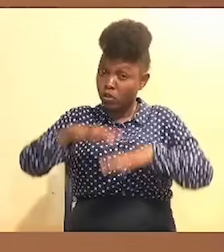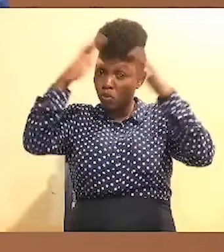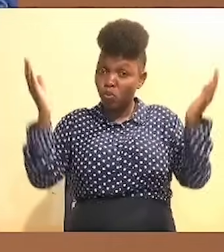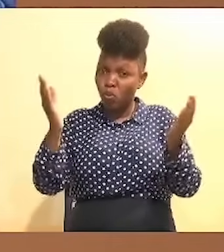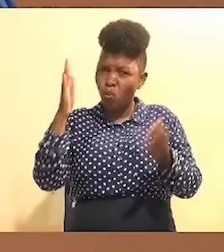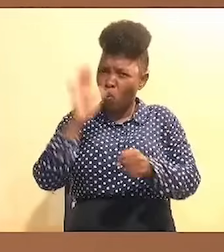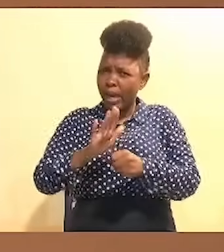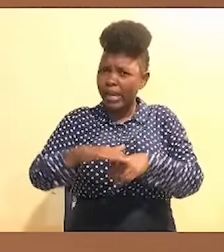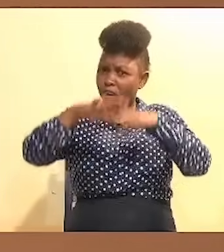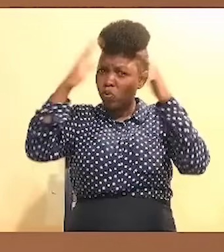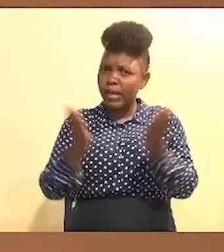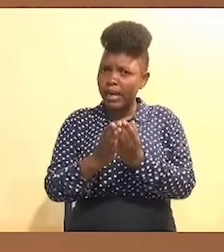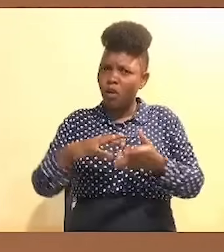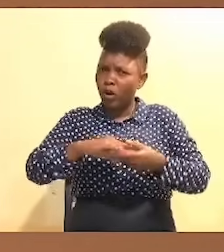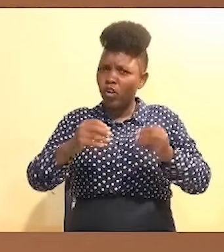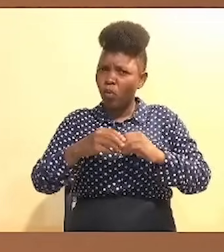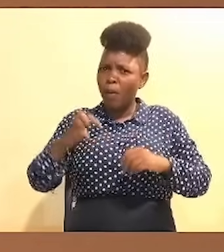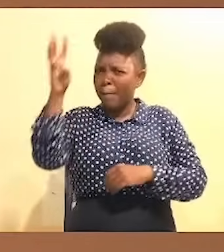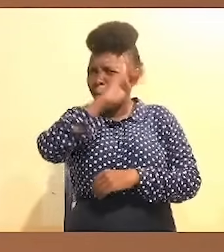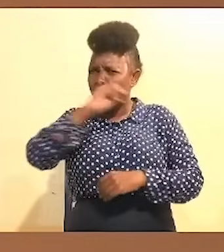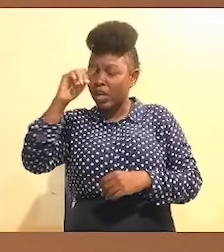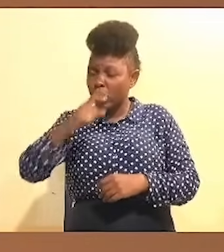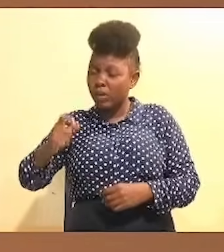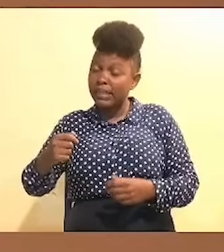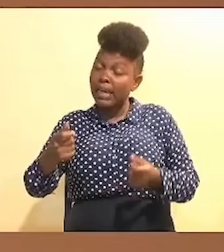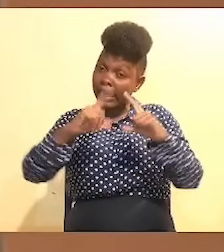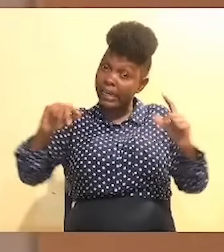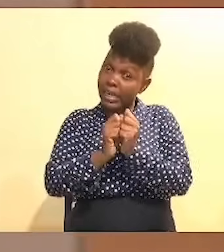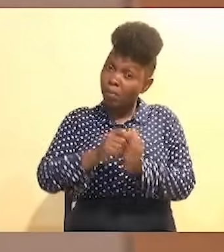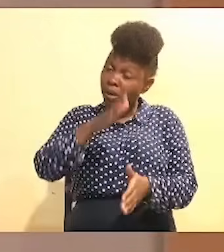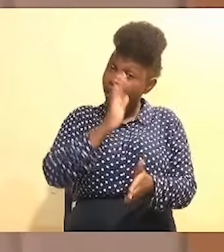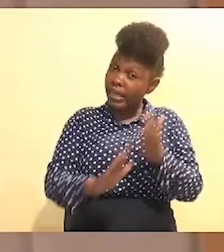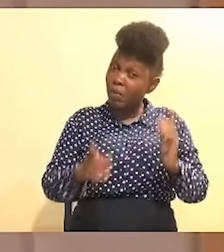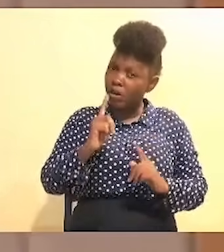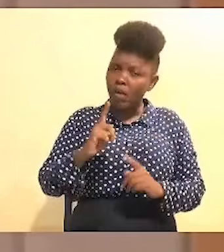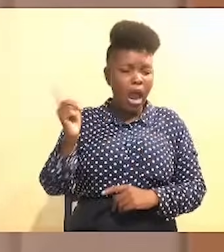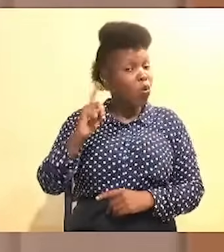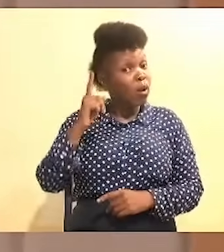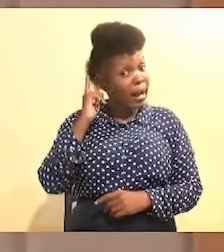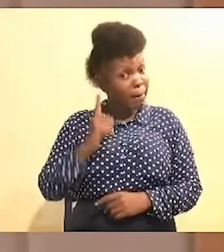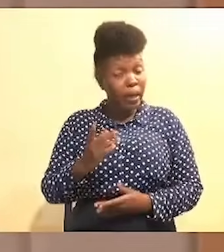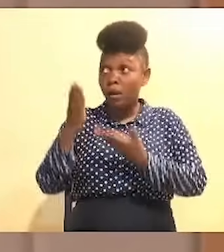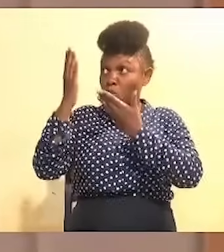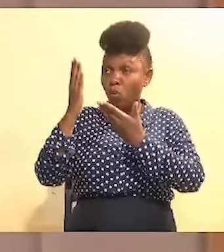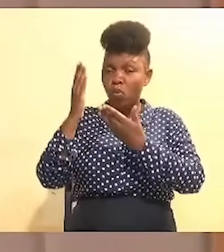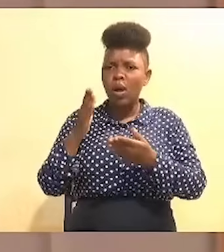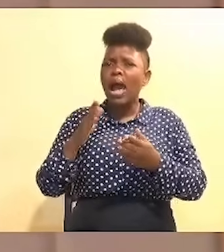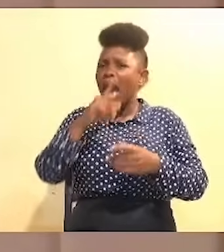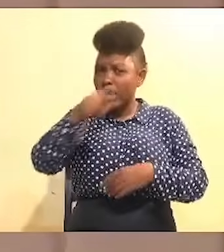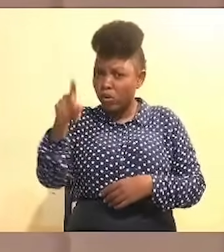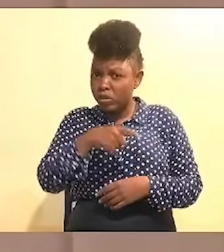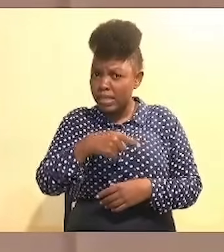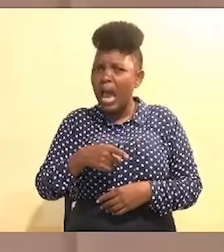walioumbwa, mamilioni ya watu, lakini cha ajabu ni hivi, hakuna ambaye Mungu aliwahi kukosea akawa